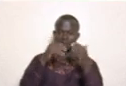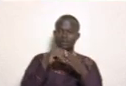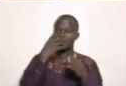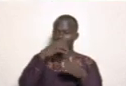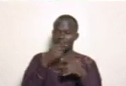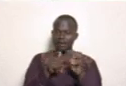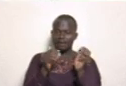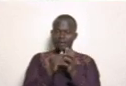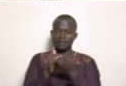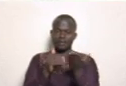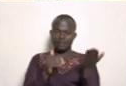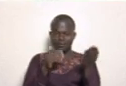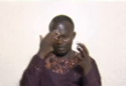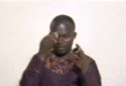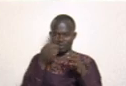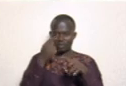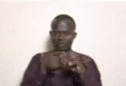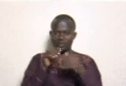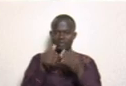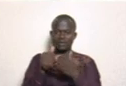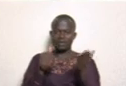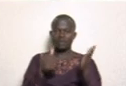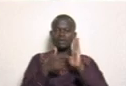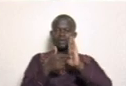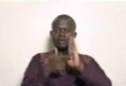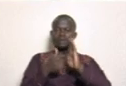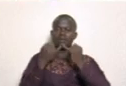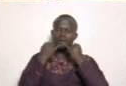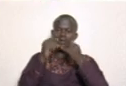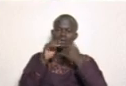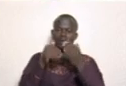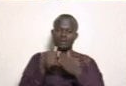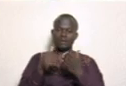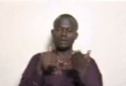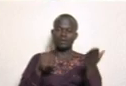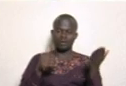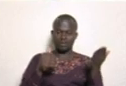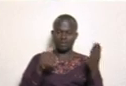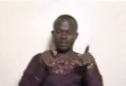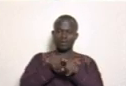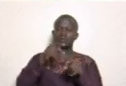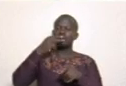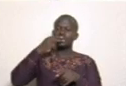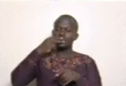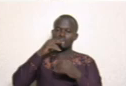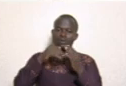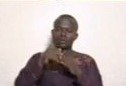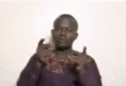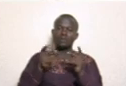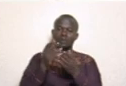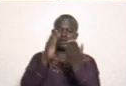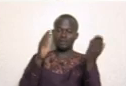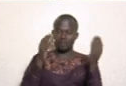ikibazo, ntabwo bajya bafata ingamba. Ariko ikintu bakunda kubwira abantu ni nk'abantu banywa itabi, kutarinywera